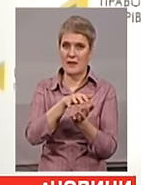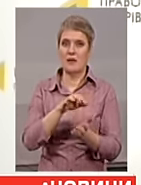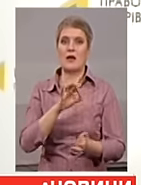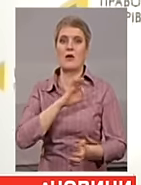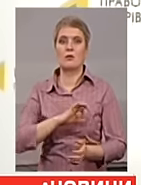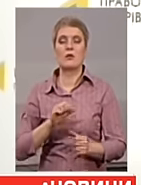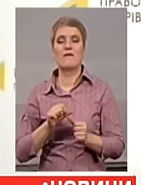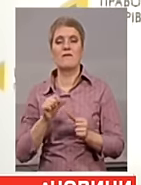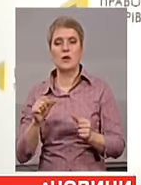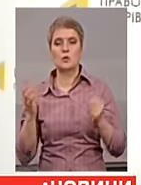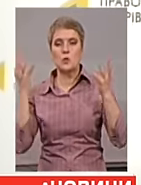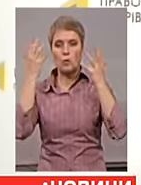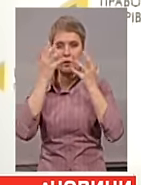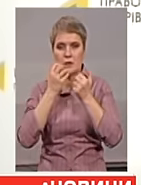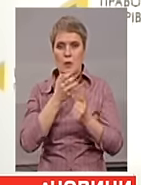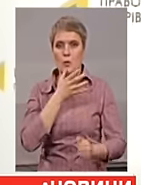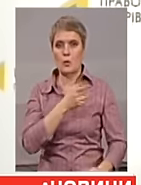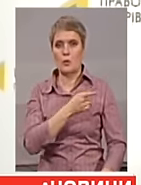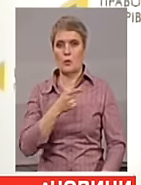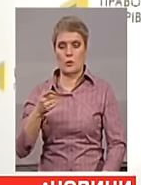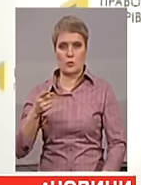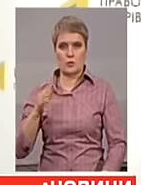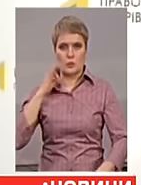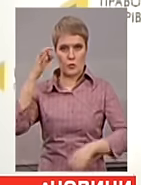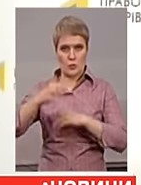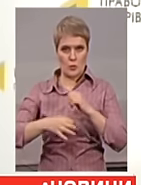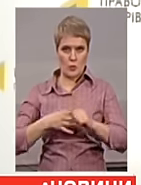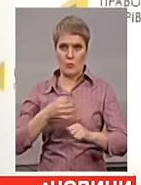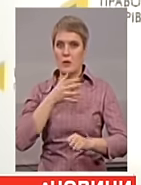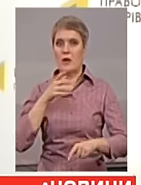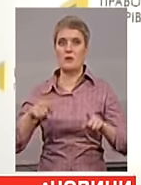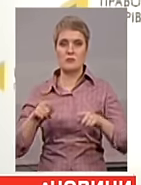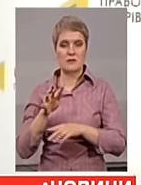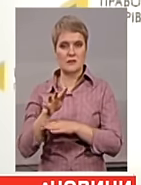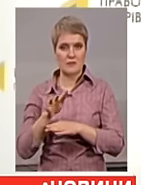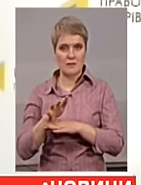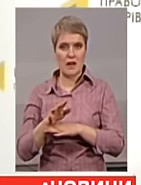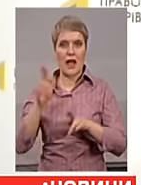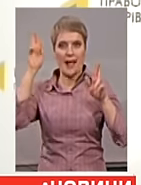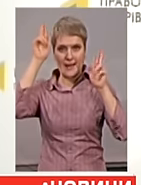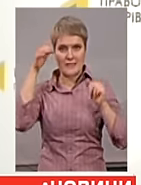виключно в темну пору доби. Декілька епізодів порушення режиму тиші прийшлося на